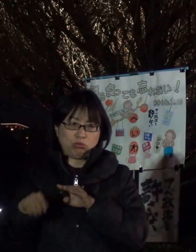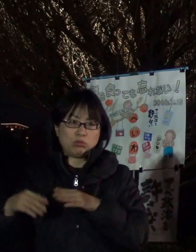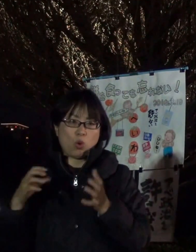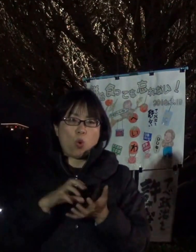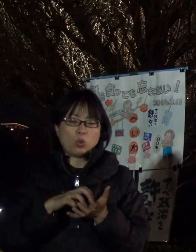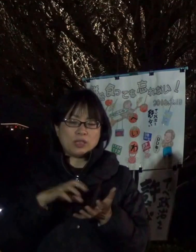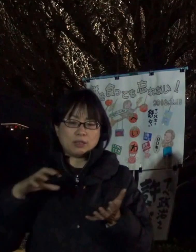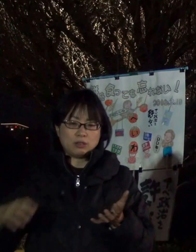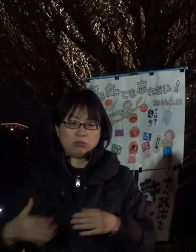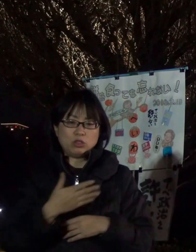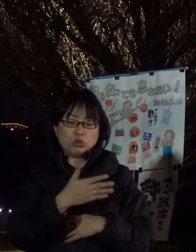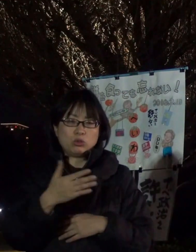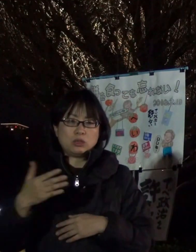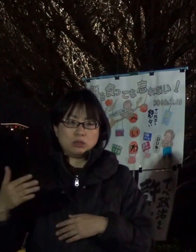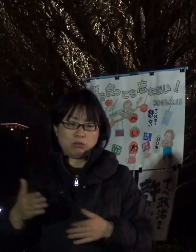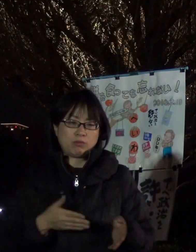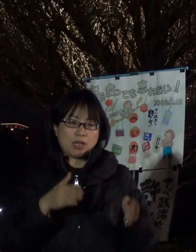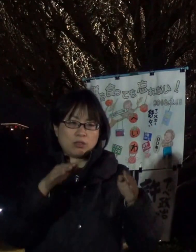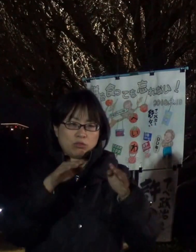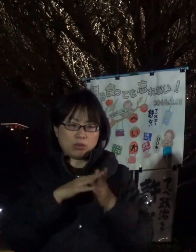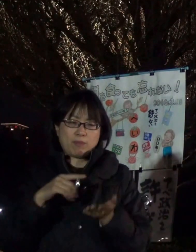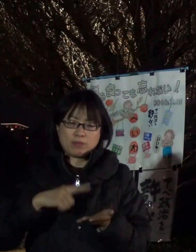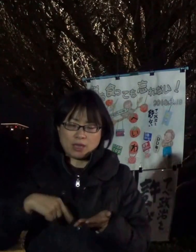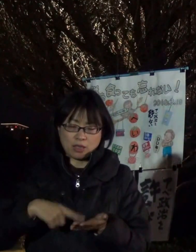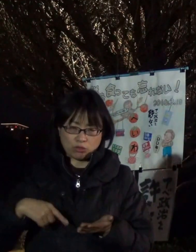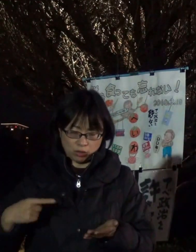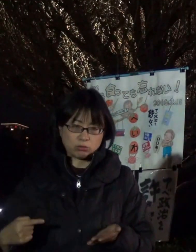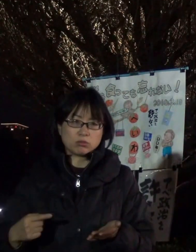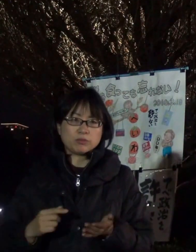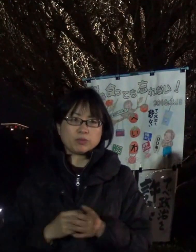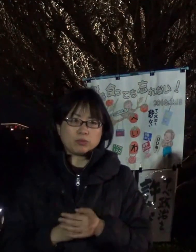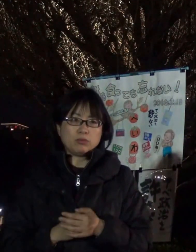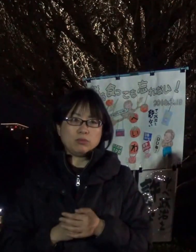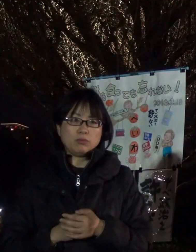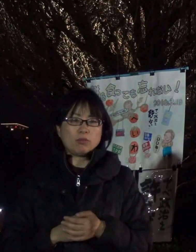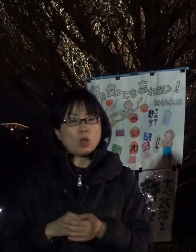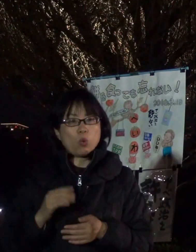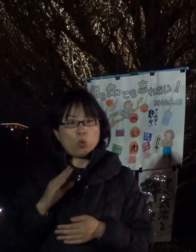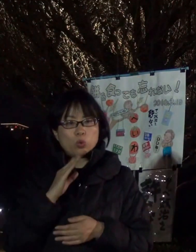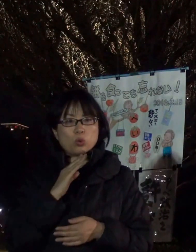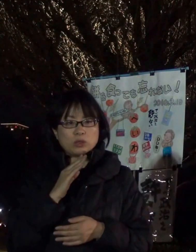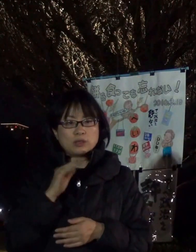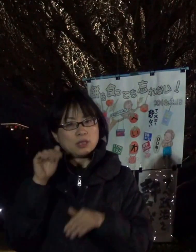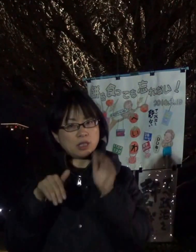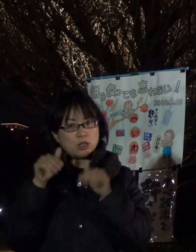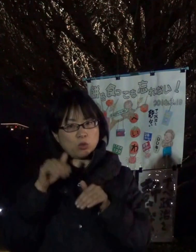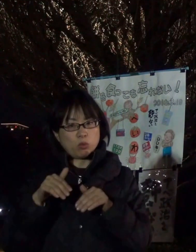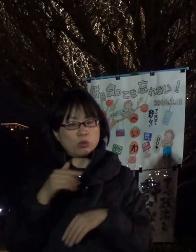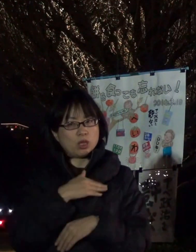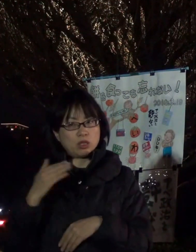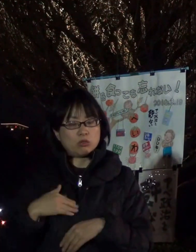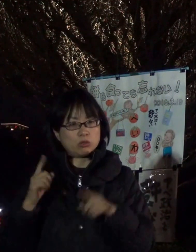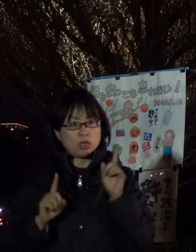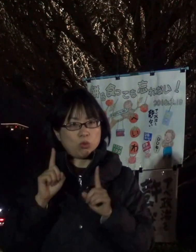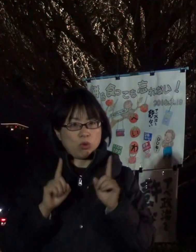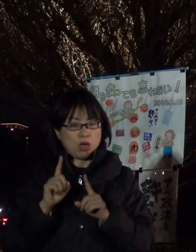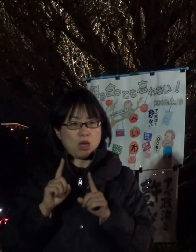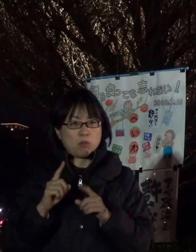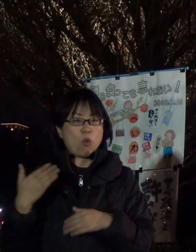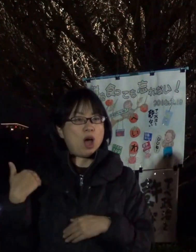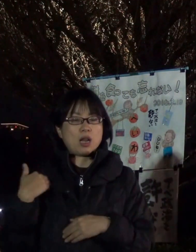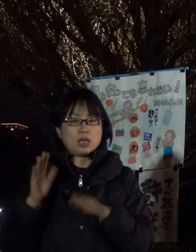やはり前から何度もお話してますけども、まともに参議院選ができるかどうかは保証の限りではないと という状態になってきてます。今後と